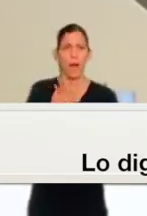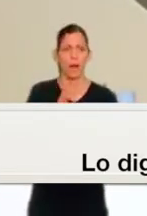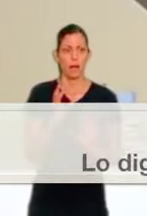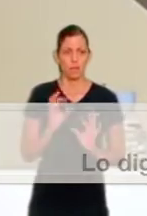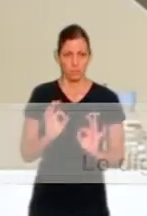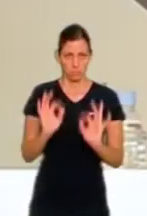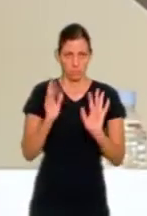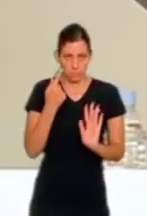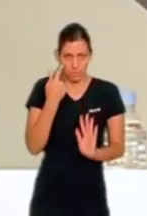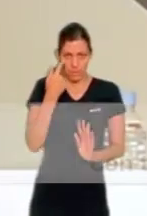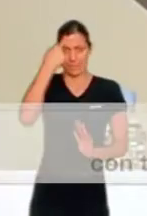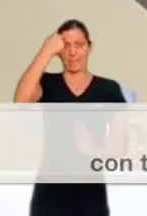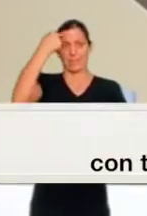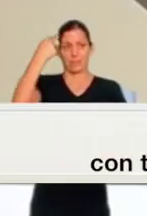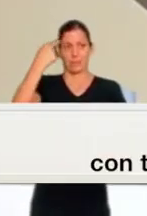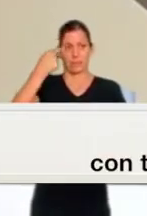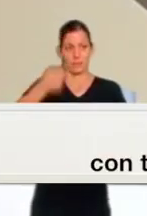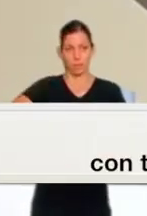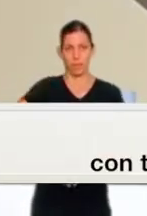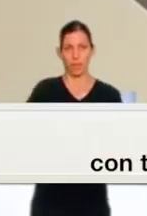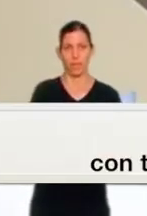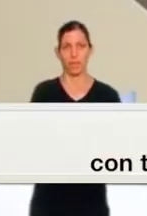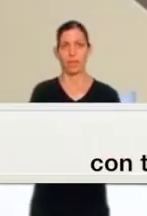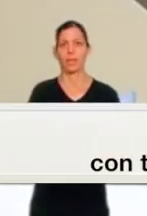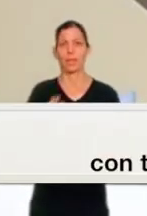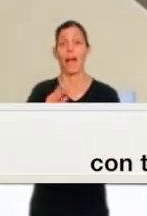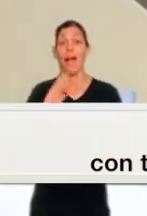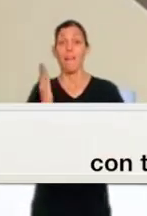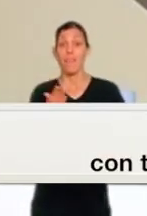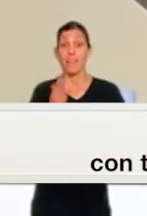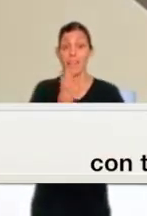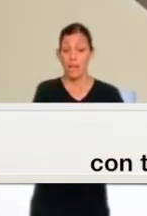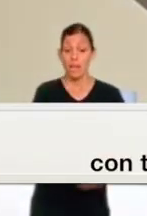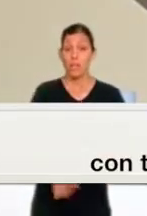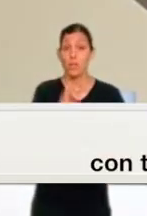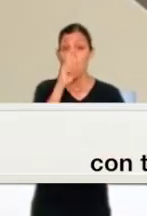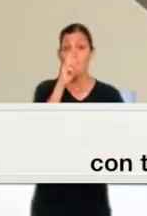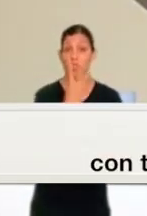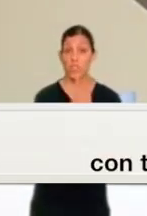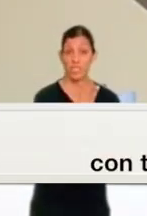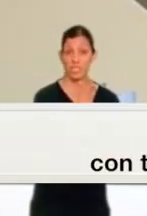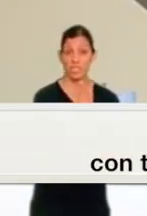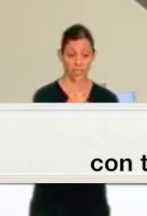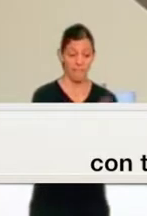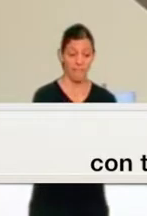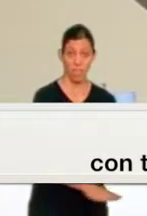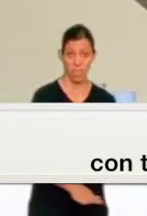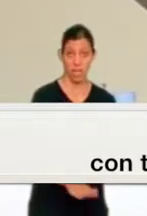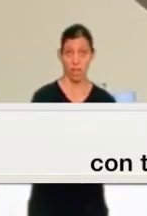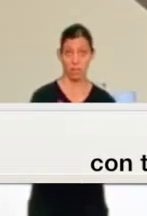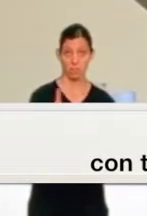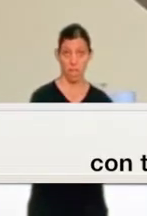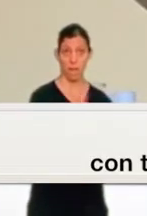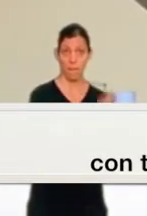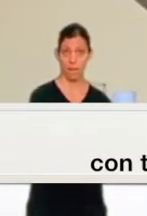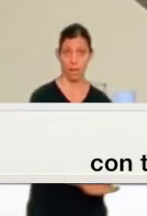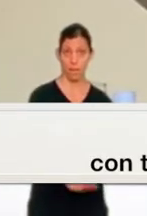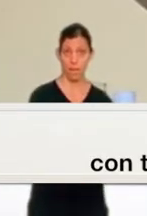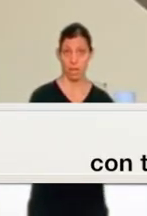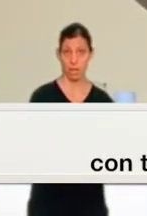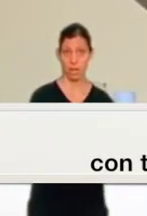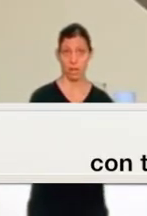la dimensió de la qüestió. I afecta els xiquets de 3 anys. De 3 anys. Amb tot el que això